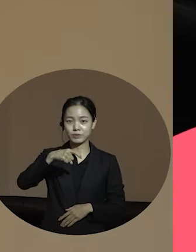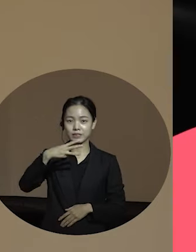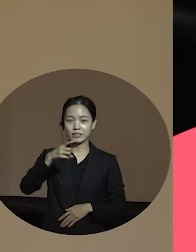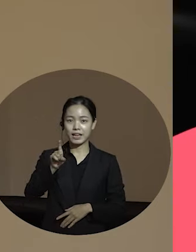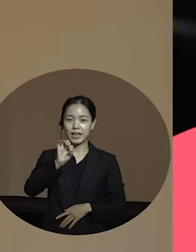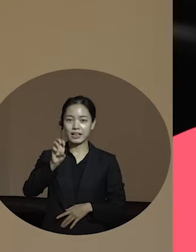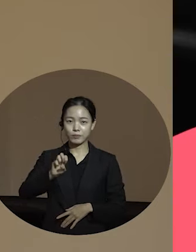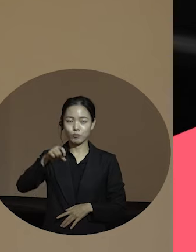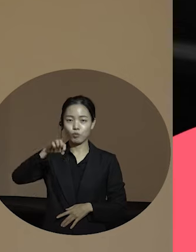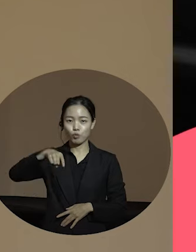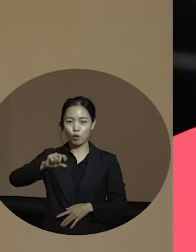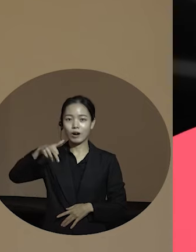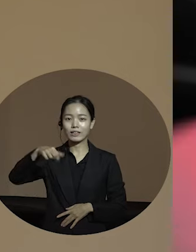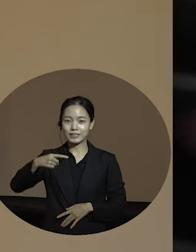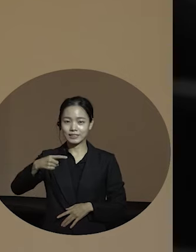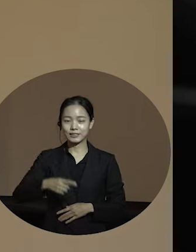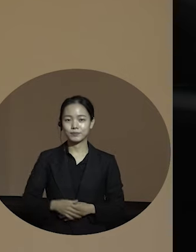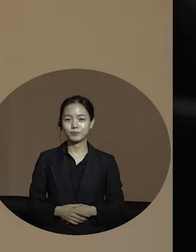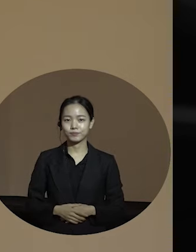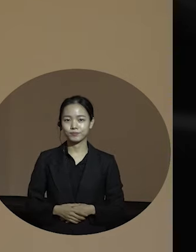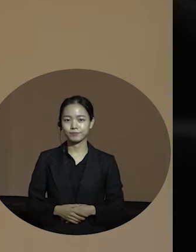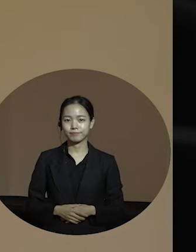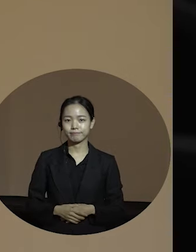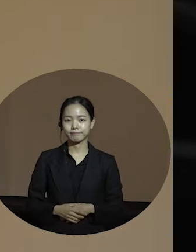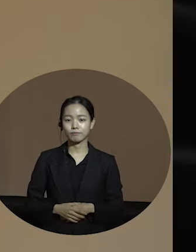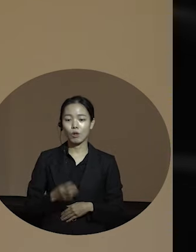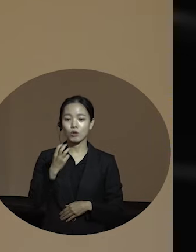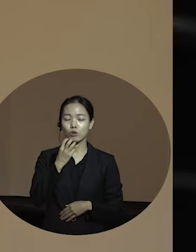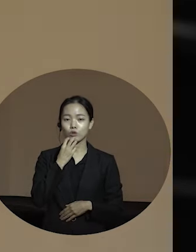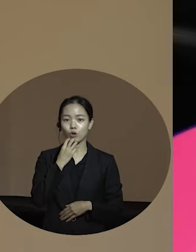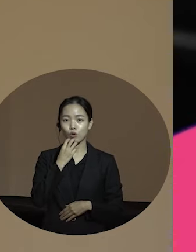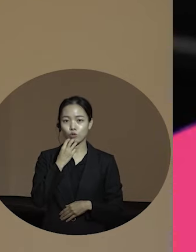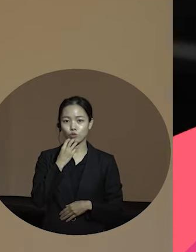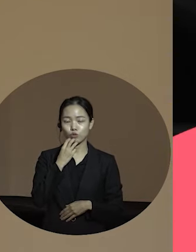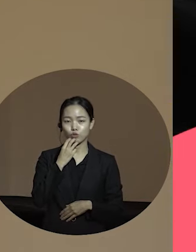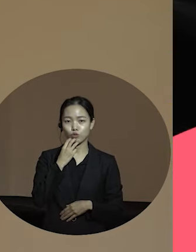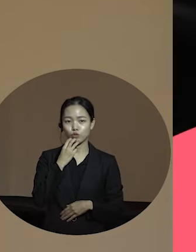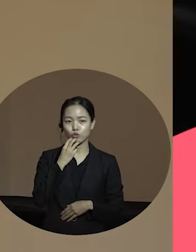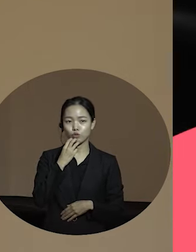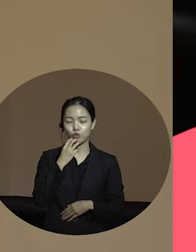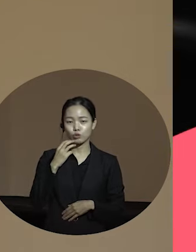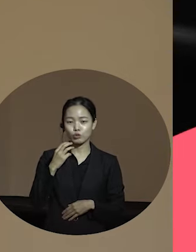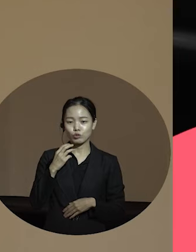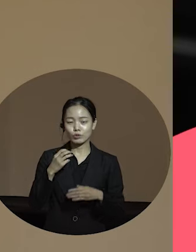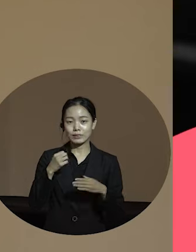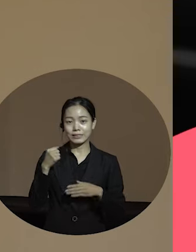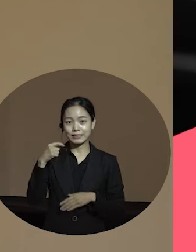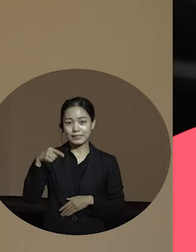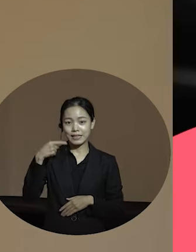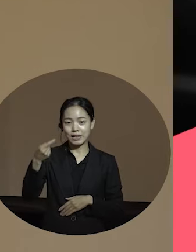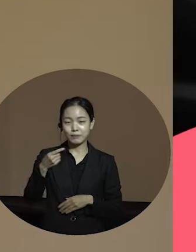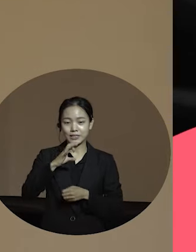제2차 세계문화예술교육대회 서울 어젠다 이후 약 14년 만에